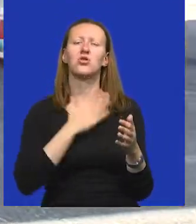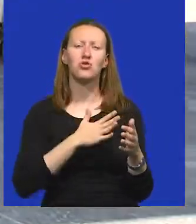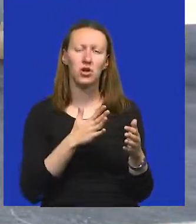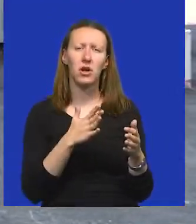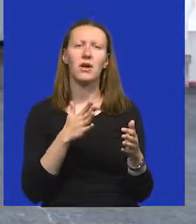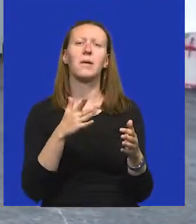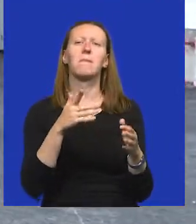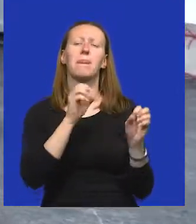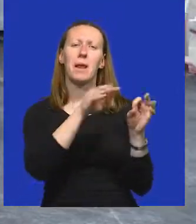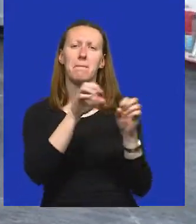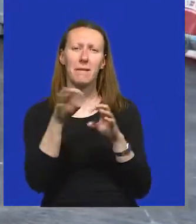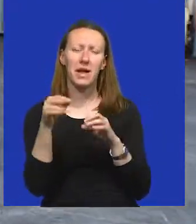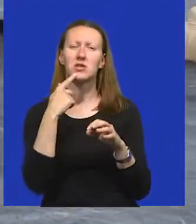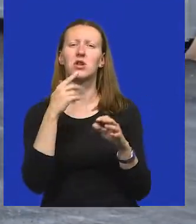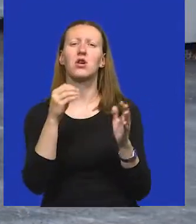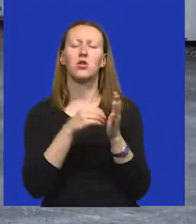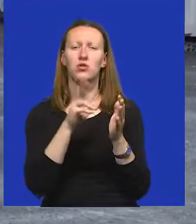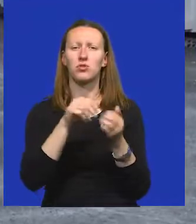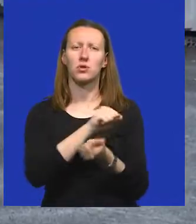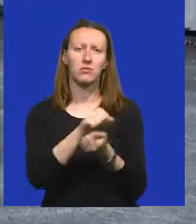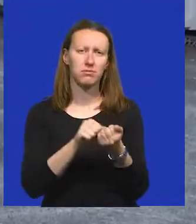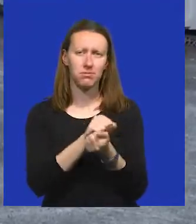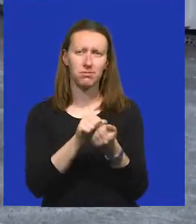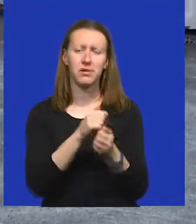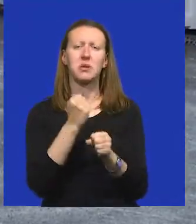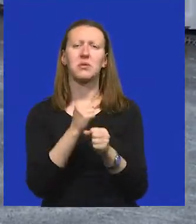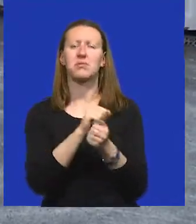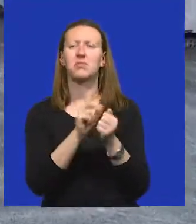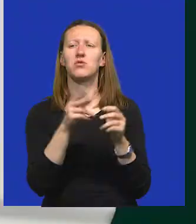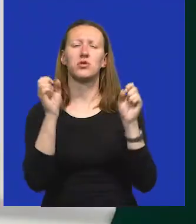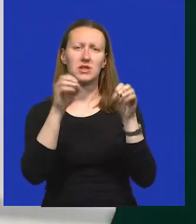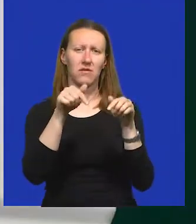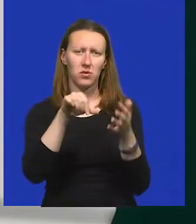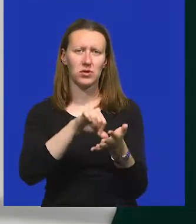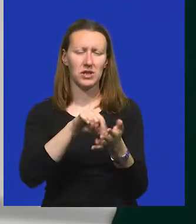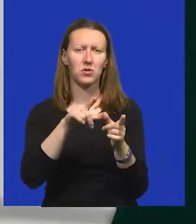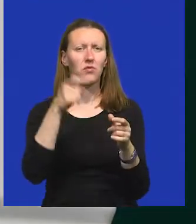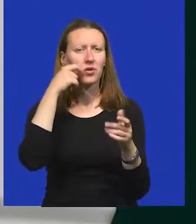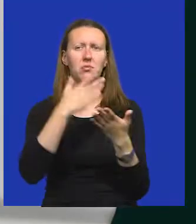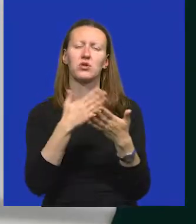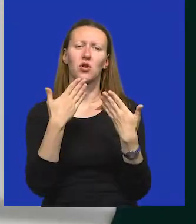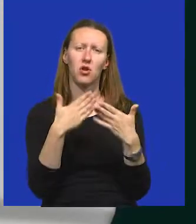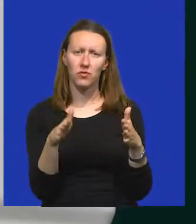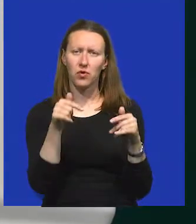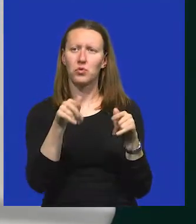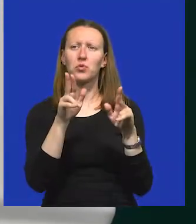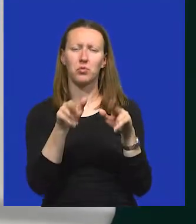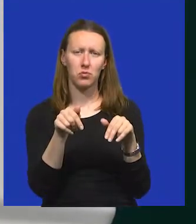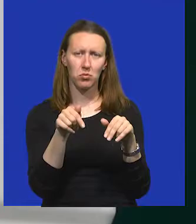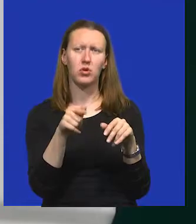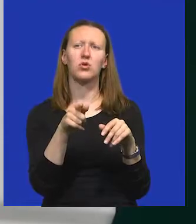che vogliono buttare e che si può ancora riciclare, possono portare al nostro centro a Dignano. Sarà aperto e